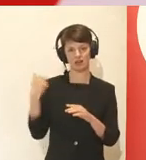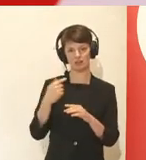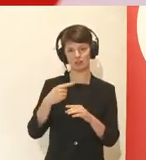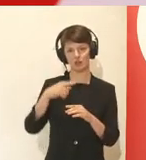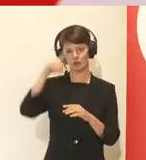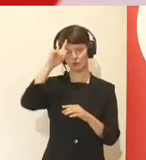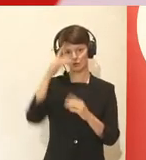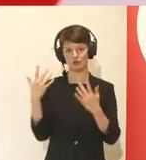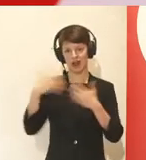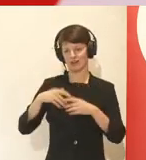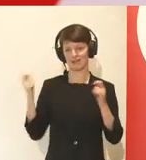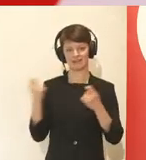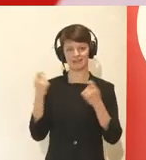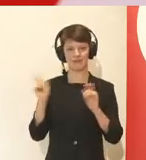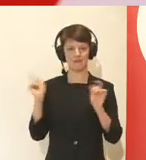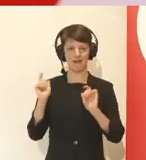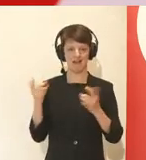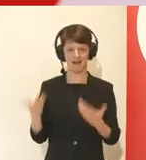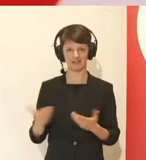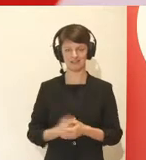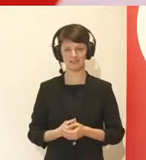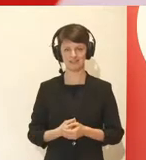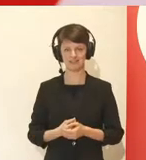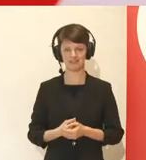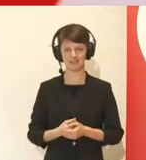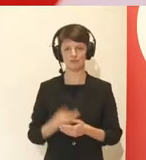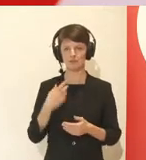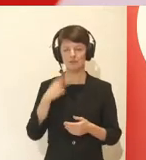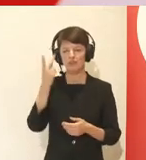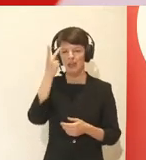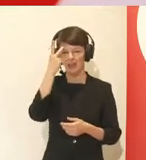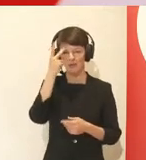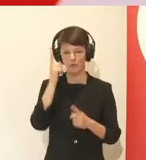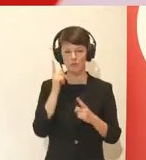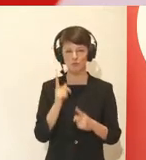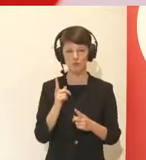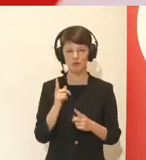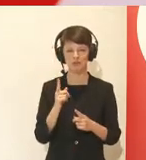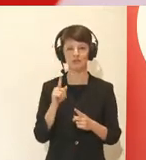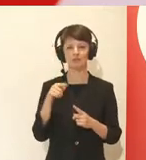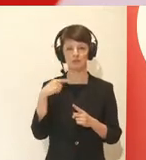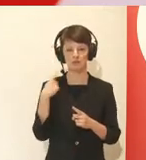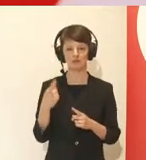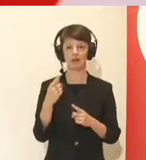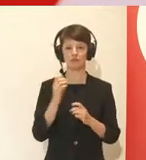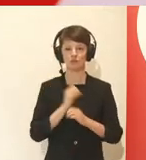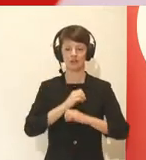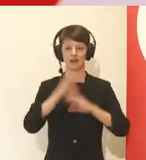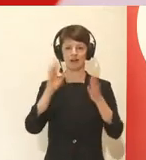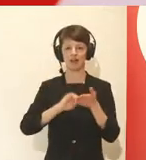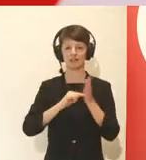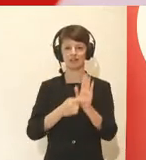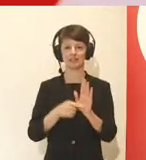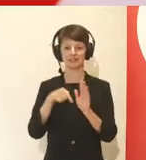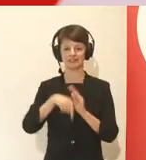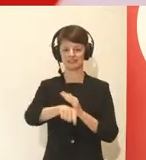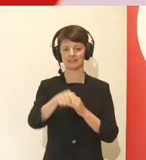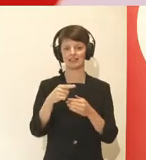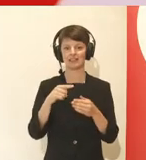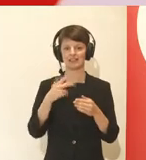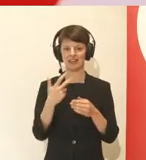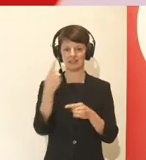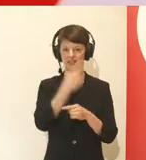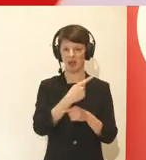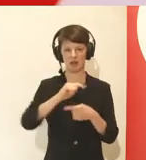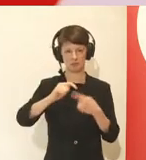gefeiert das muss man sich einmal in den kopf rufen wenn man sich klar machen will was für ein ehrgeiziges vorhaben das ist